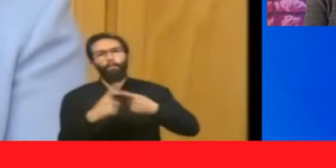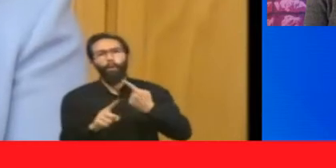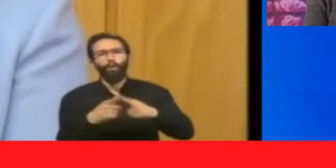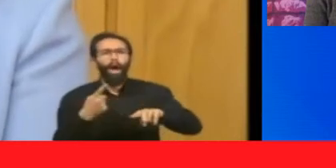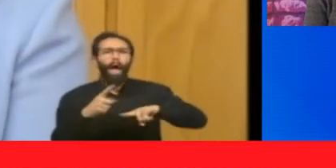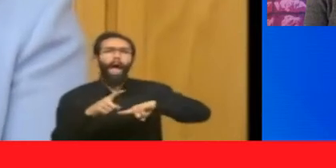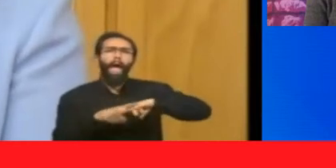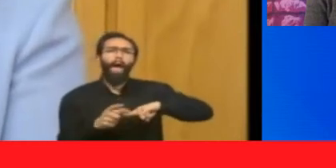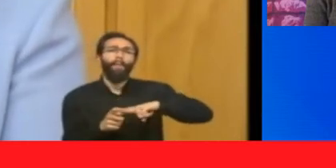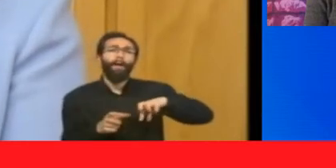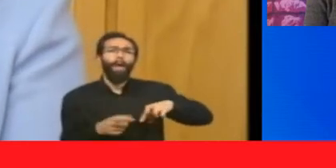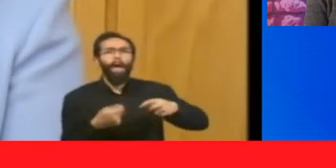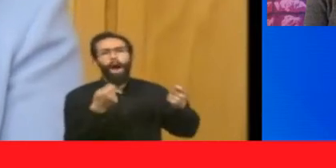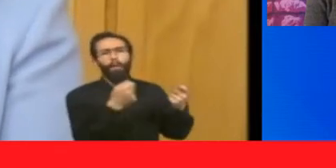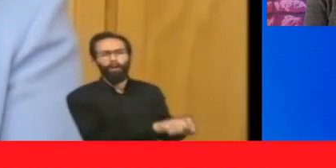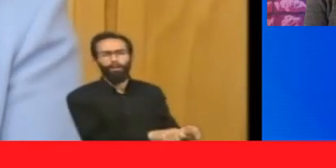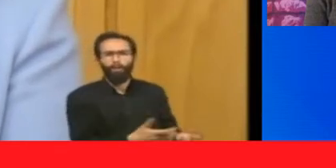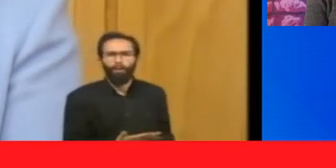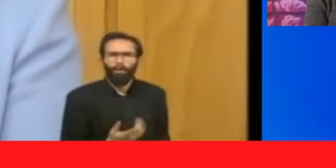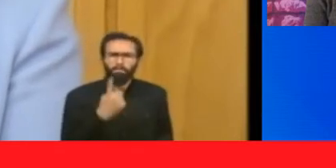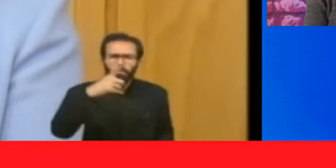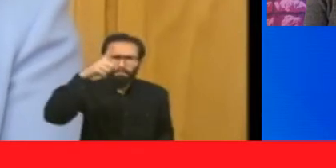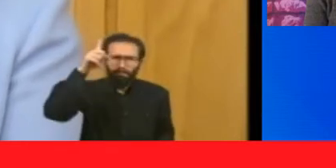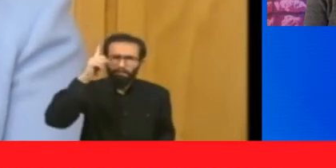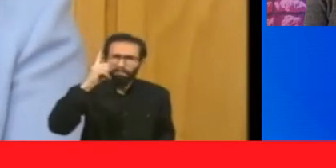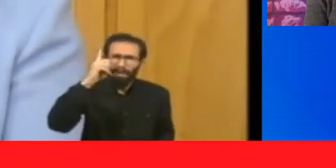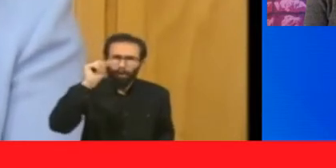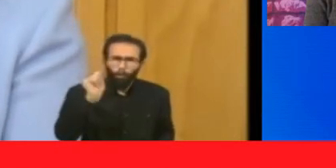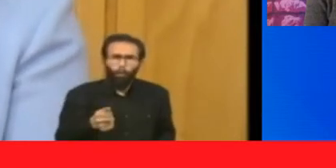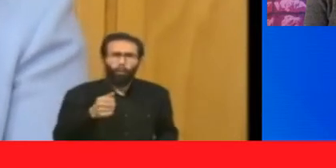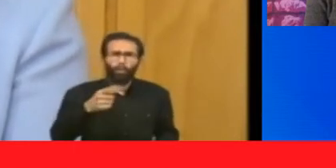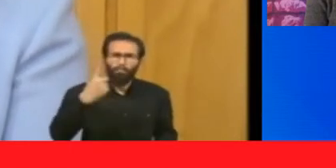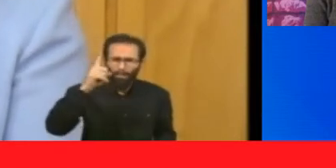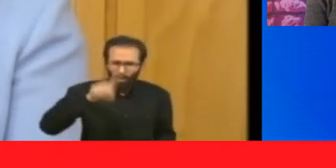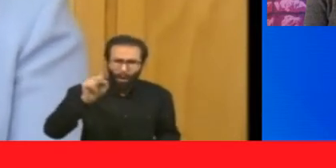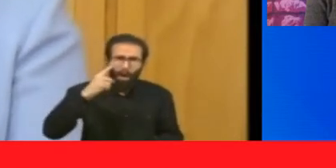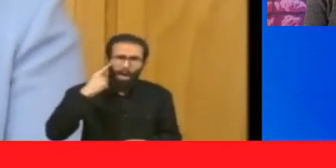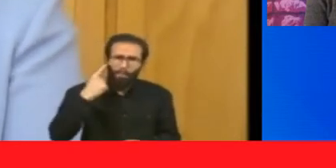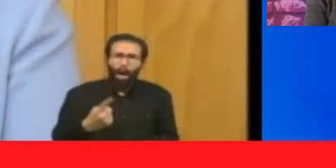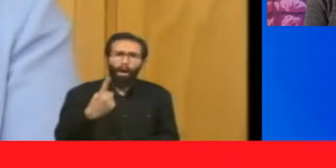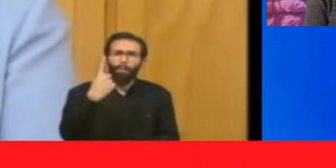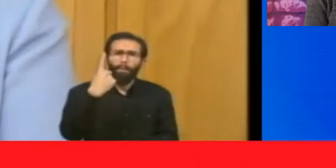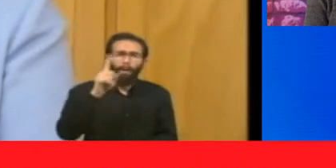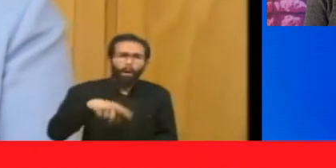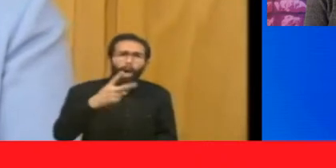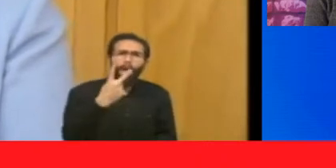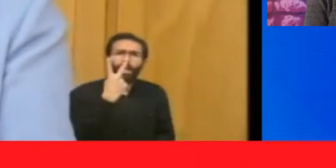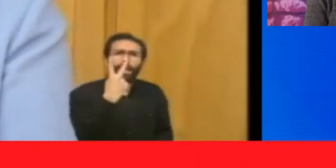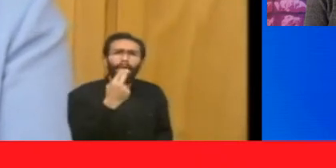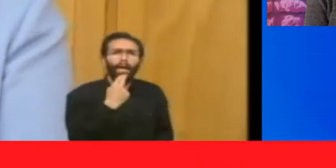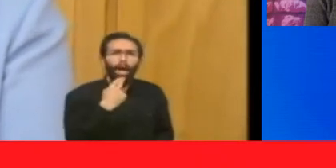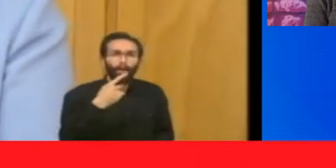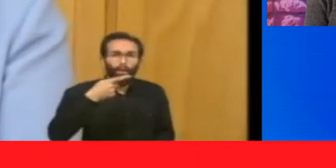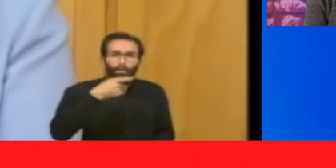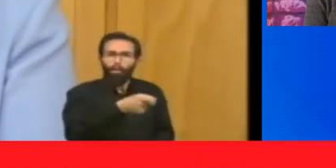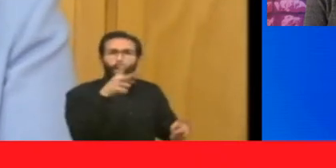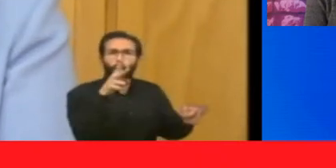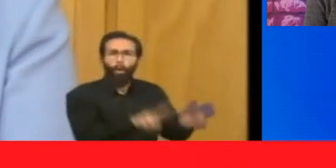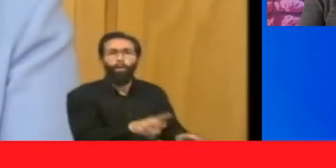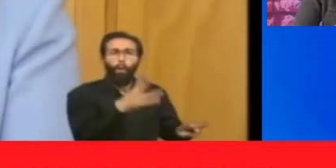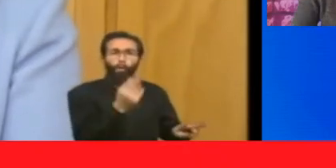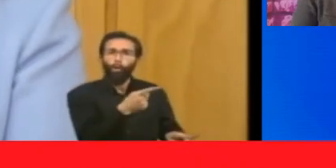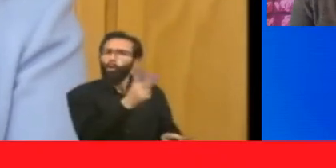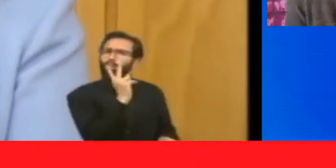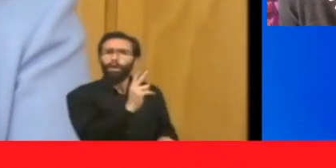Günde en az iki kadın katledilmektedir. Çözümleri ise erkek şiddetiyle mücadele